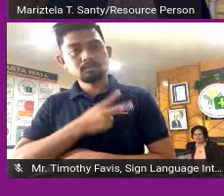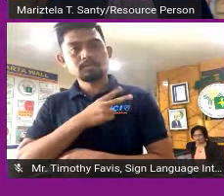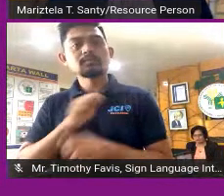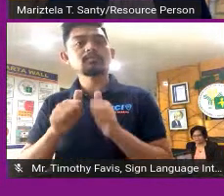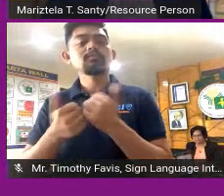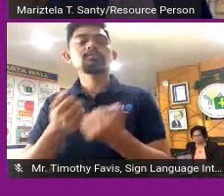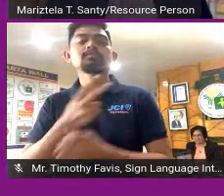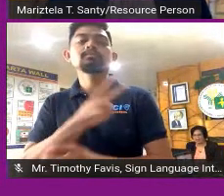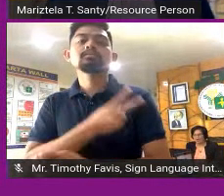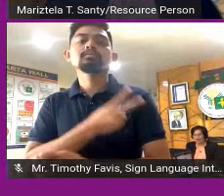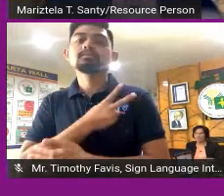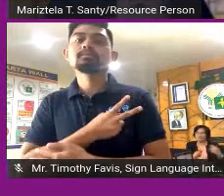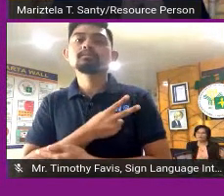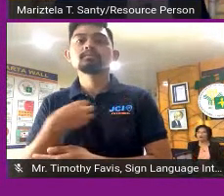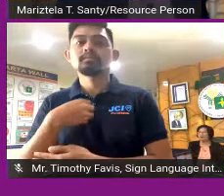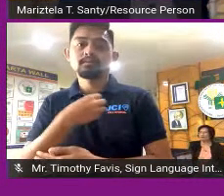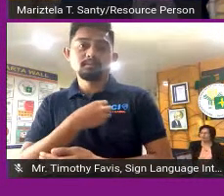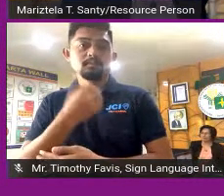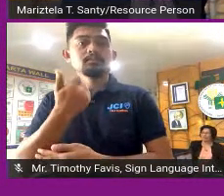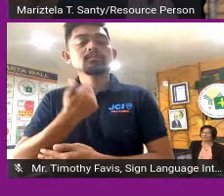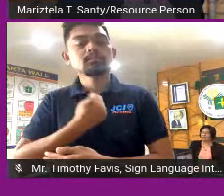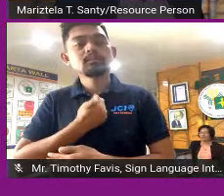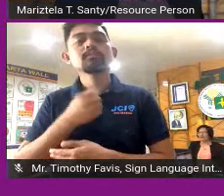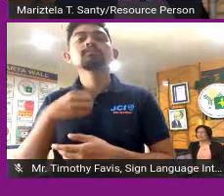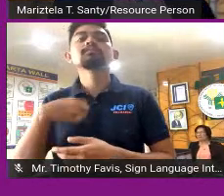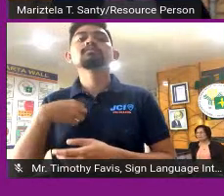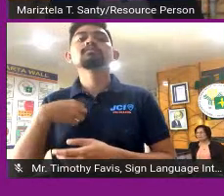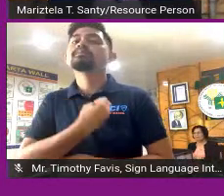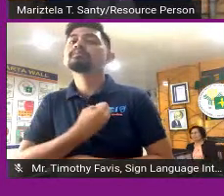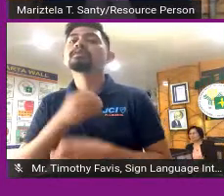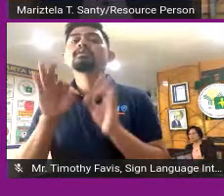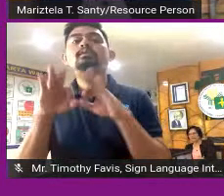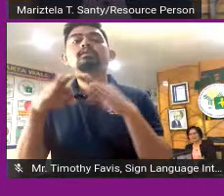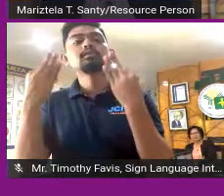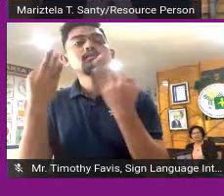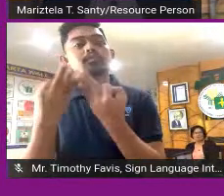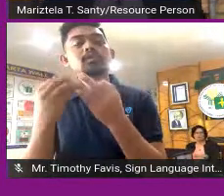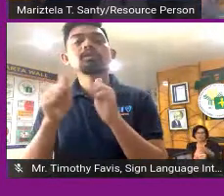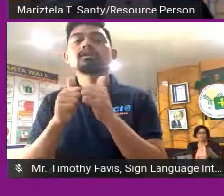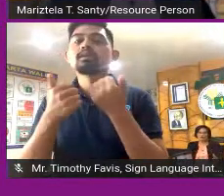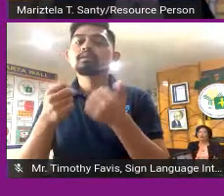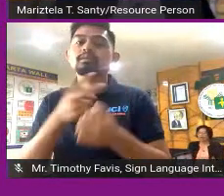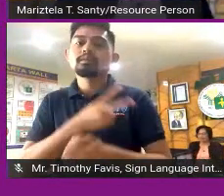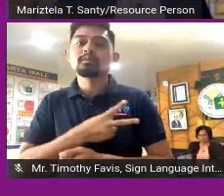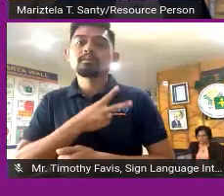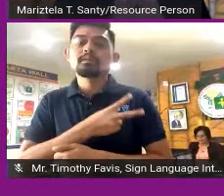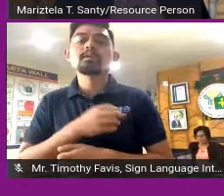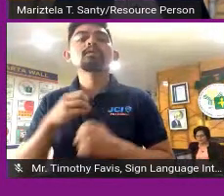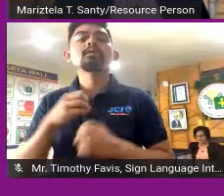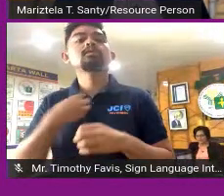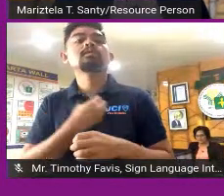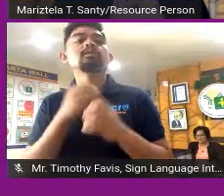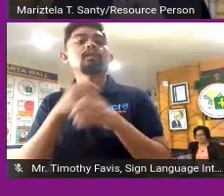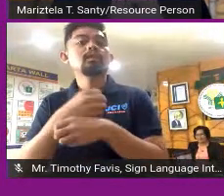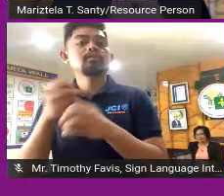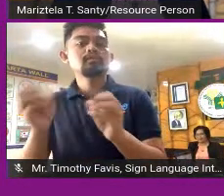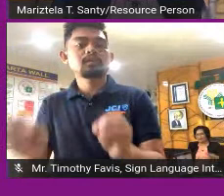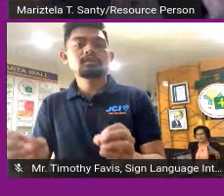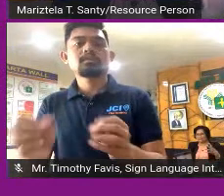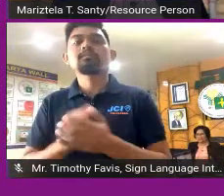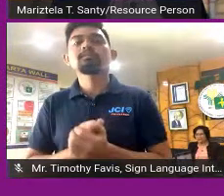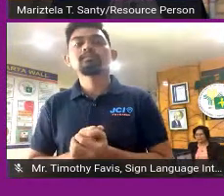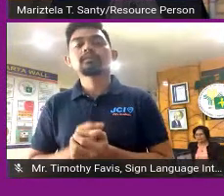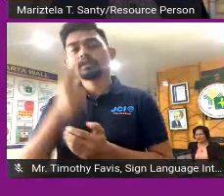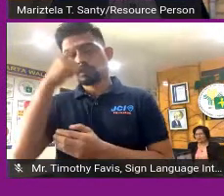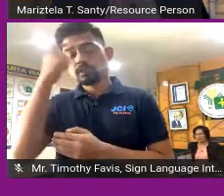we value ourselves, how we value our family, how we value our society, how we value our office. Kasi